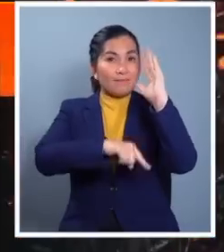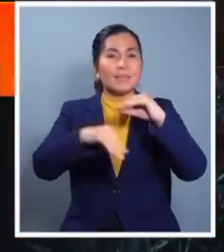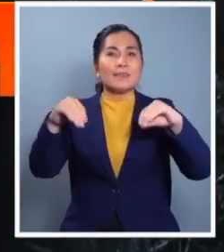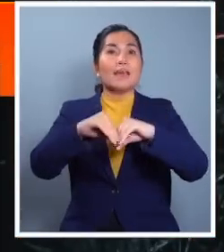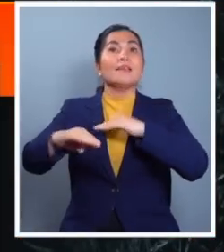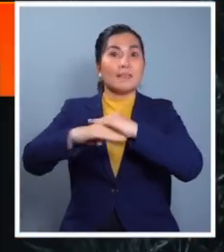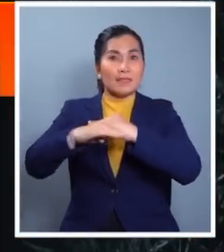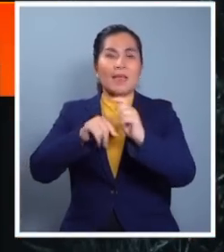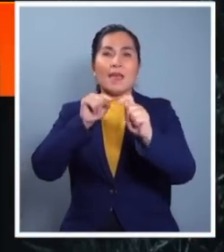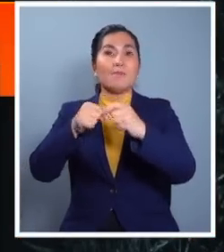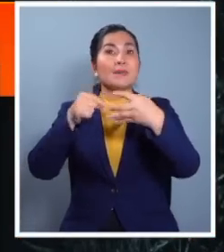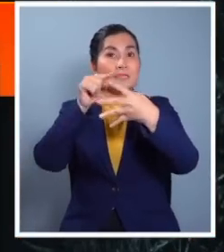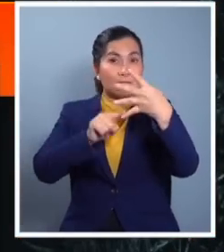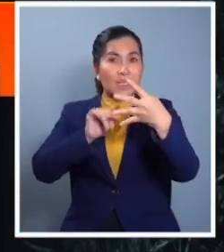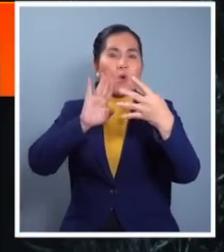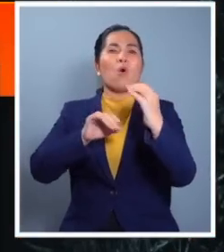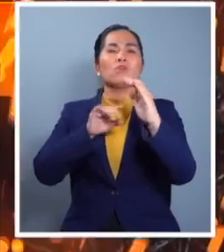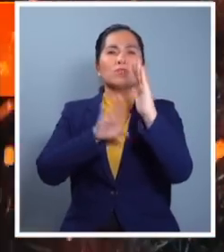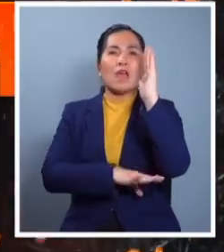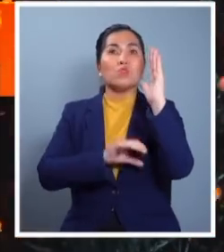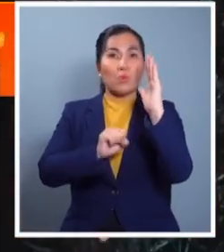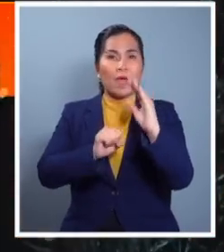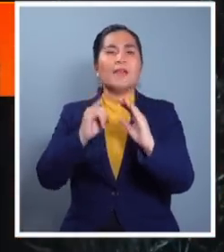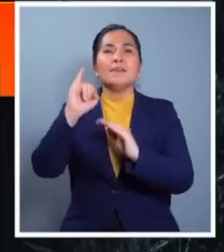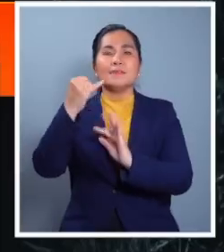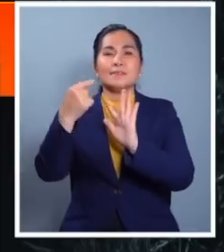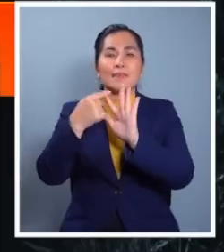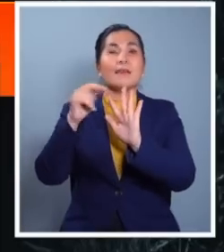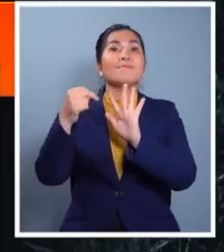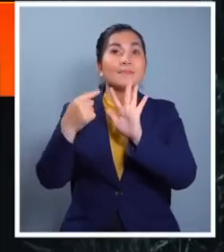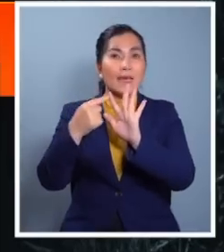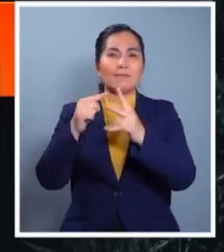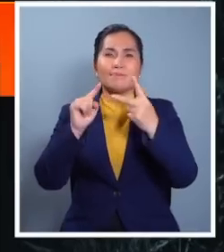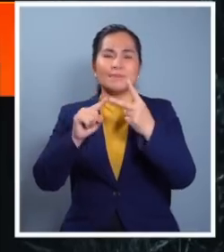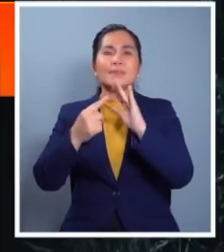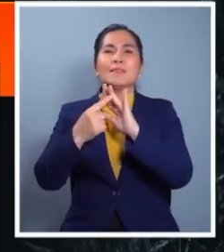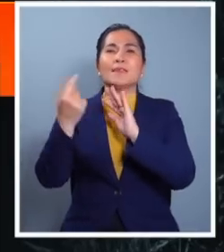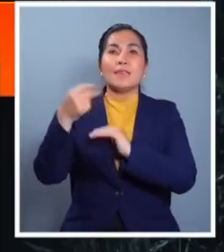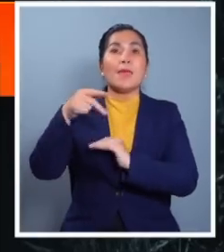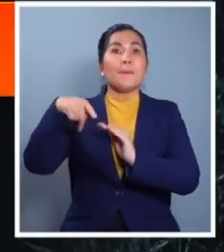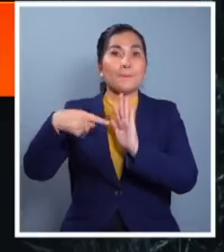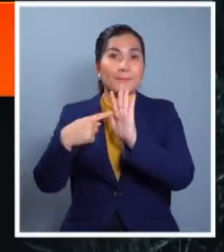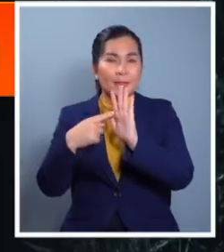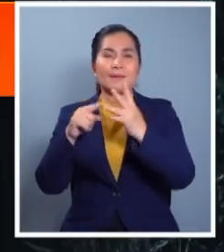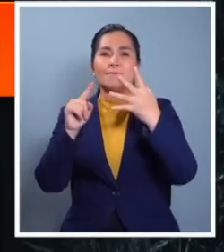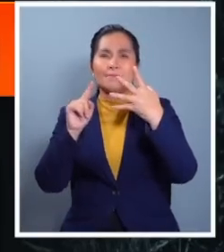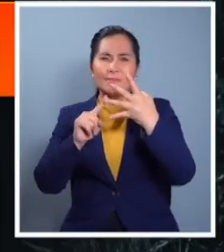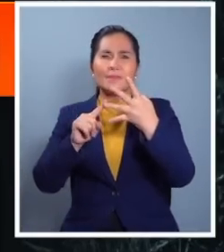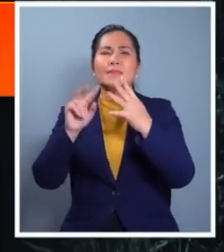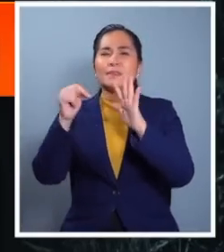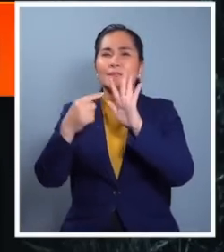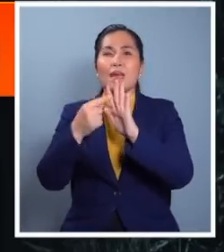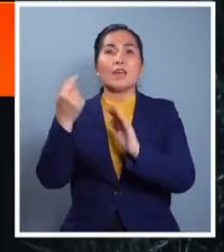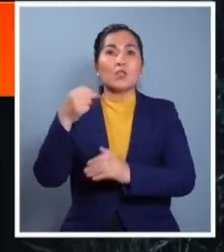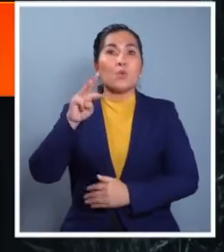ต้และ4อำเภอของจังหวัดสงขลาคือจนะเทพานาทวีและสะบ้าย้อยมีเหตุการณ์